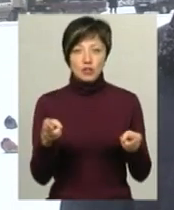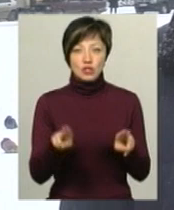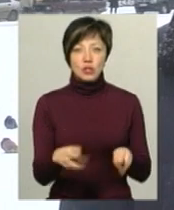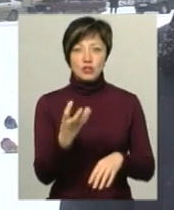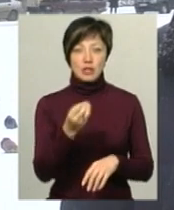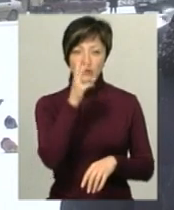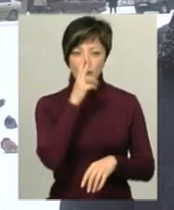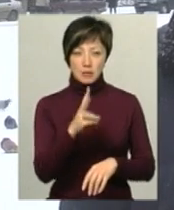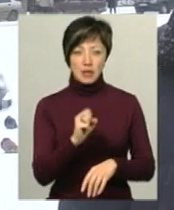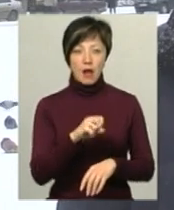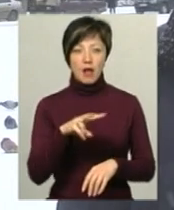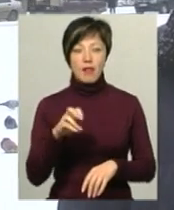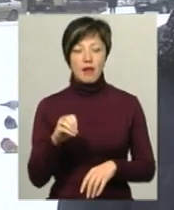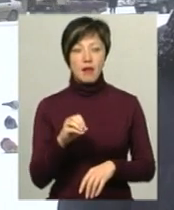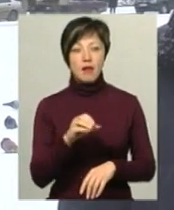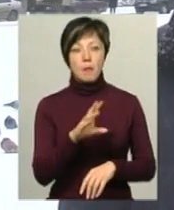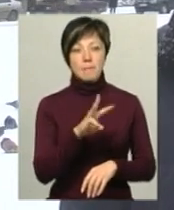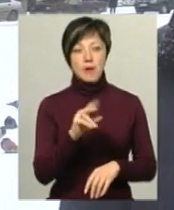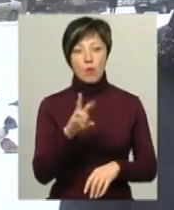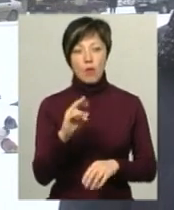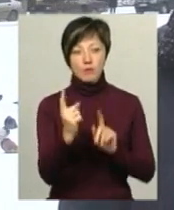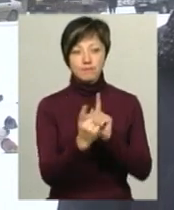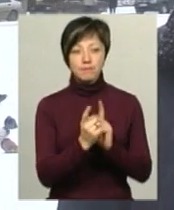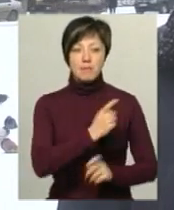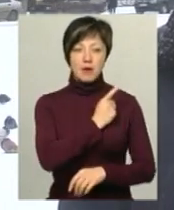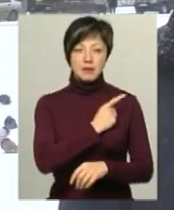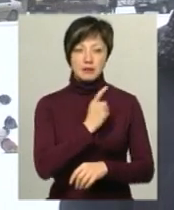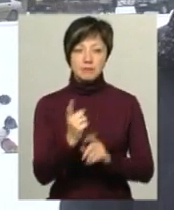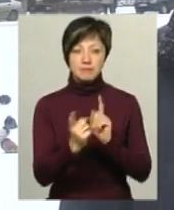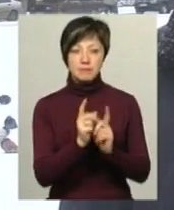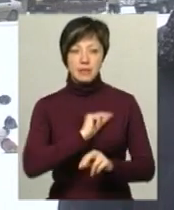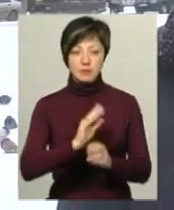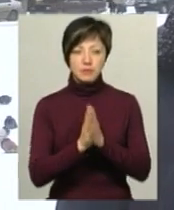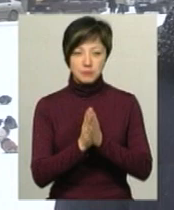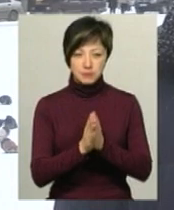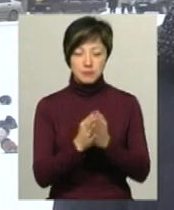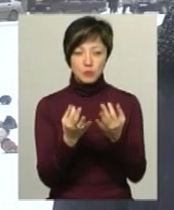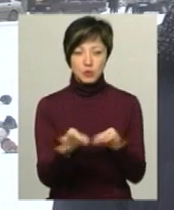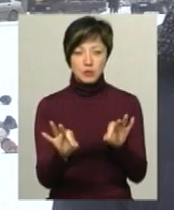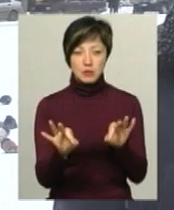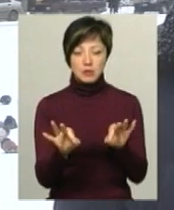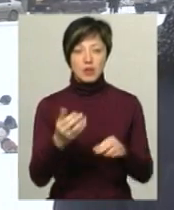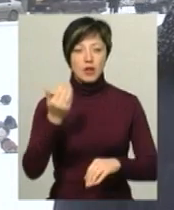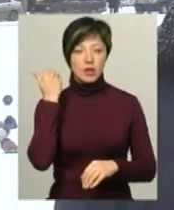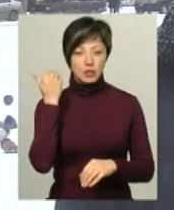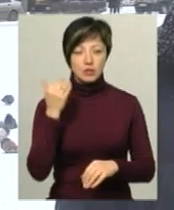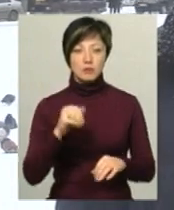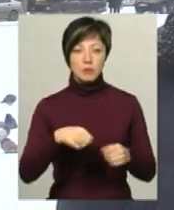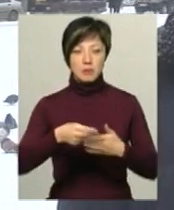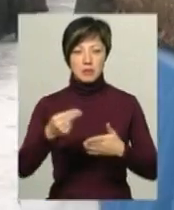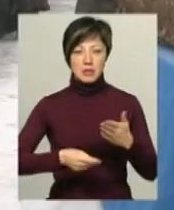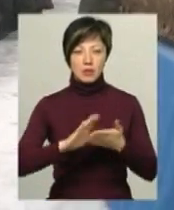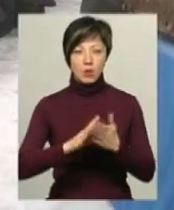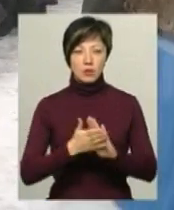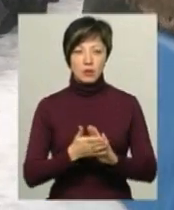ще 2 місяці, але Микола підходить до майстра, підходить до працівників про те, щоб просити, щоб його відпустили раніше, щоб він міг підписати